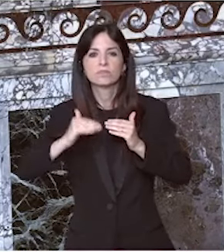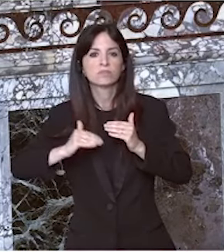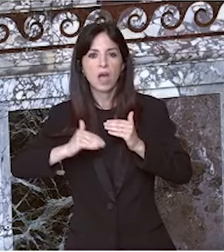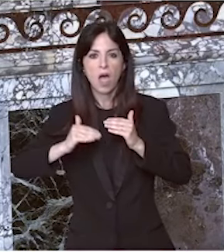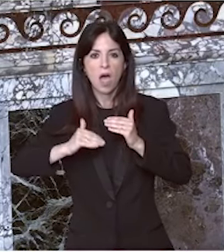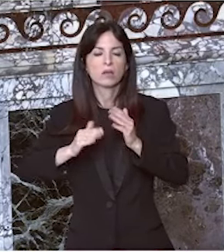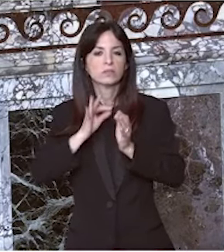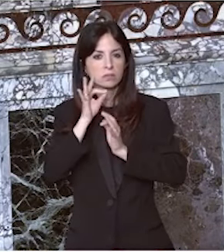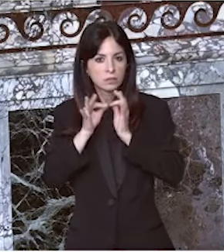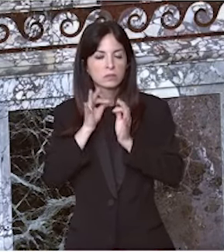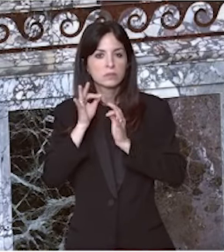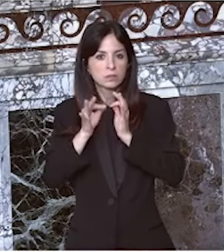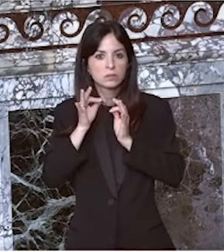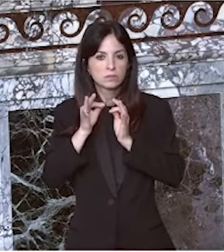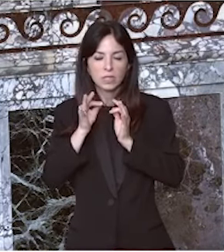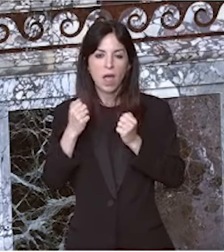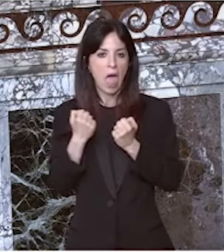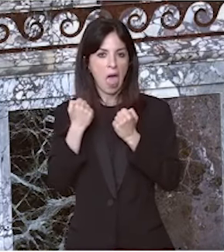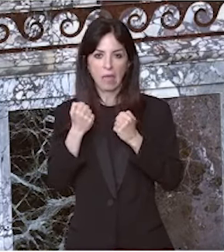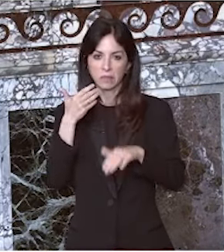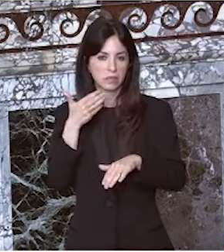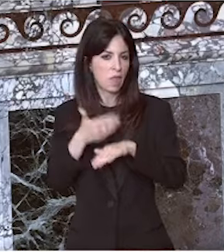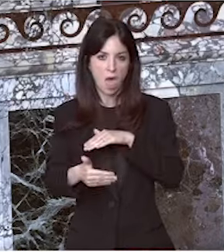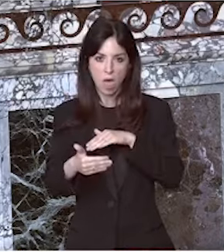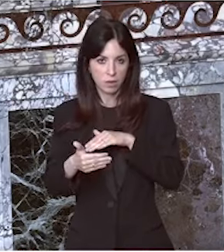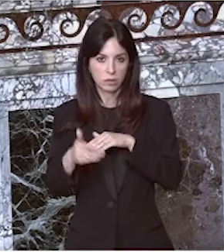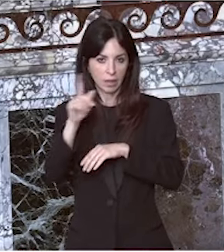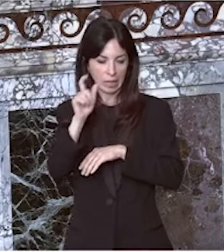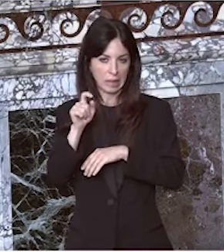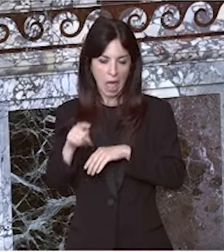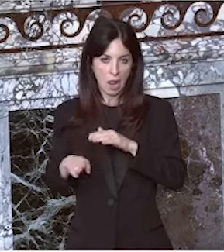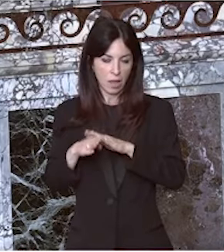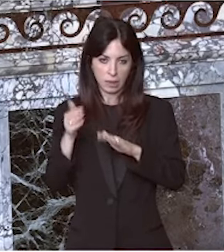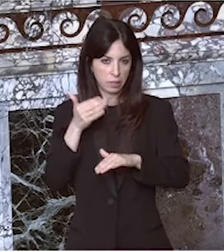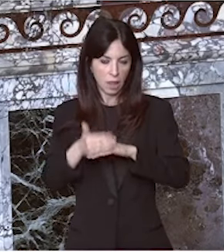parte il ritardo con cui questa attività si è avviata nel nostro Paese.